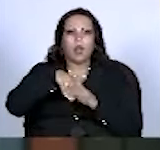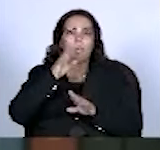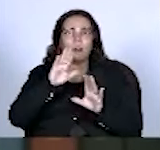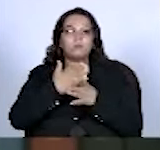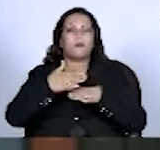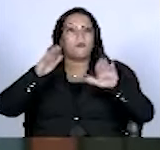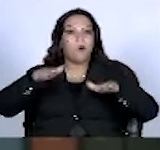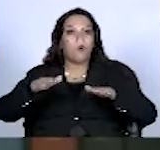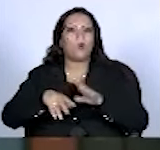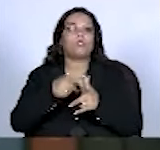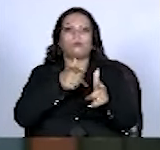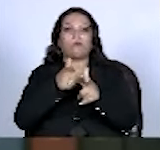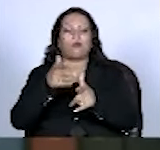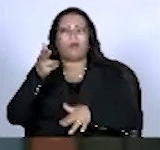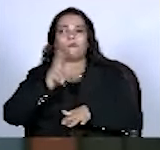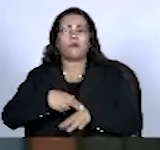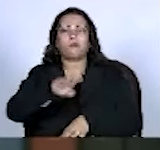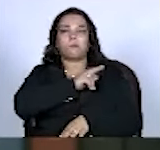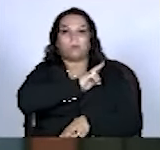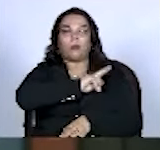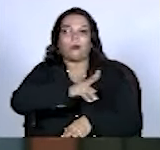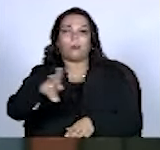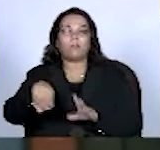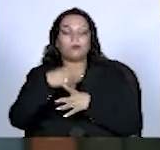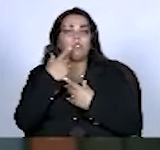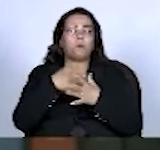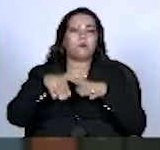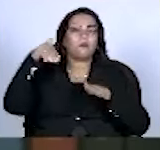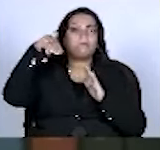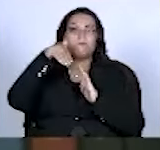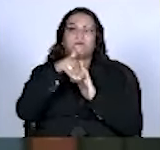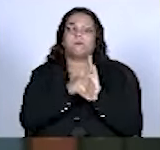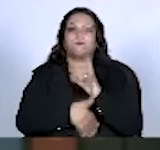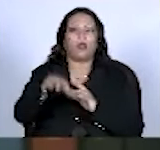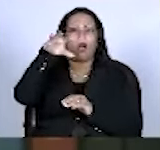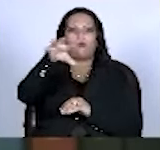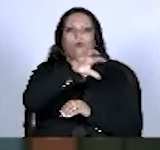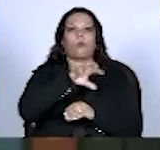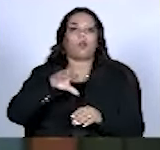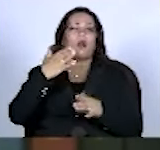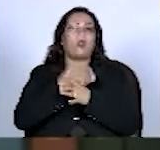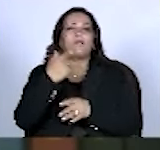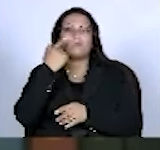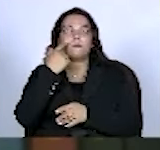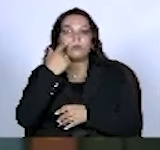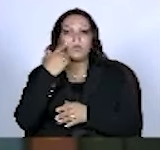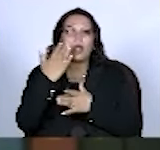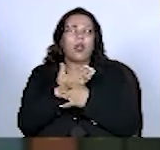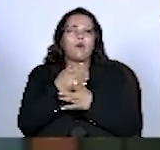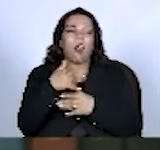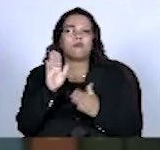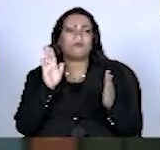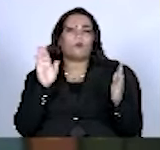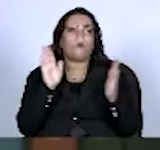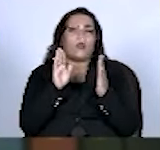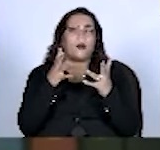ضوء وجود سلاح وميليشيات كثيره جدا وايضا تدهور اوضاع الدول التي على حافه المواجهه